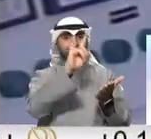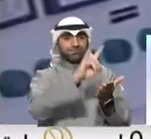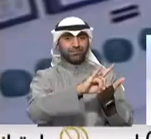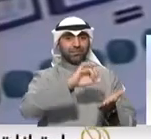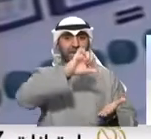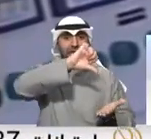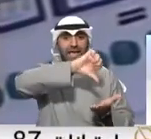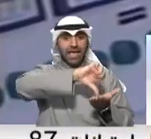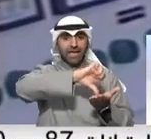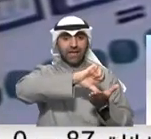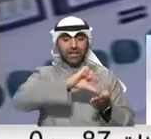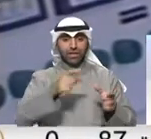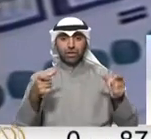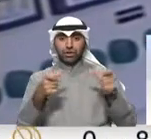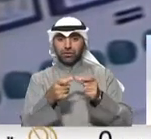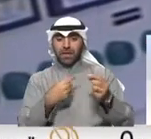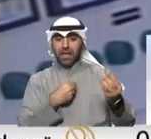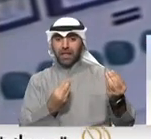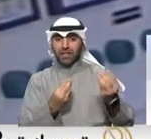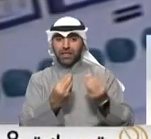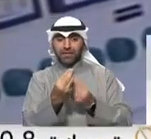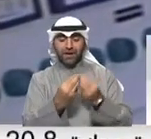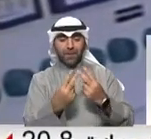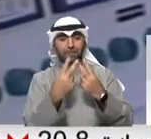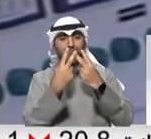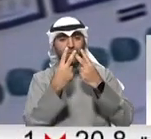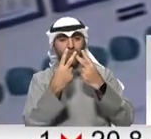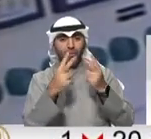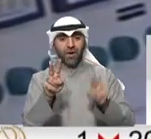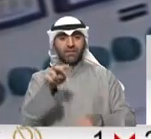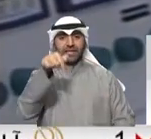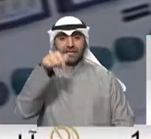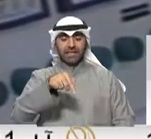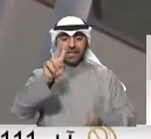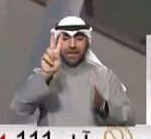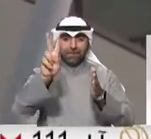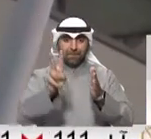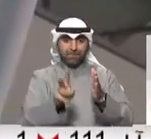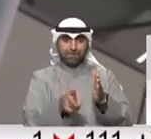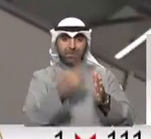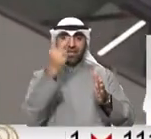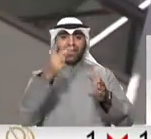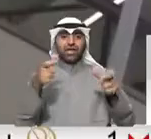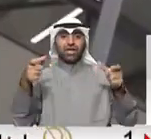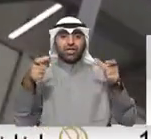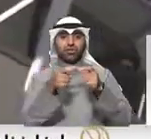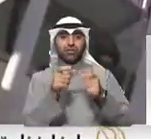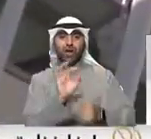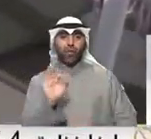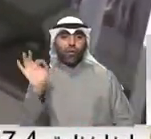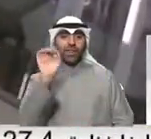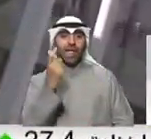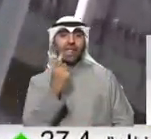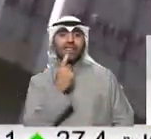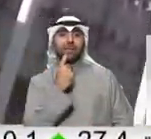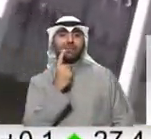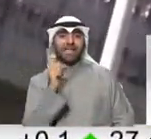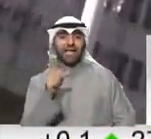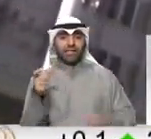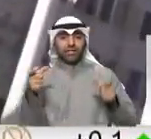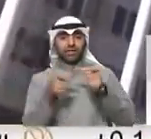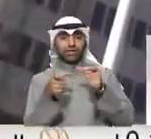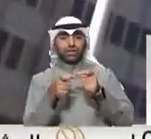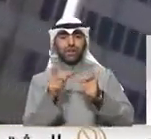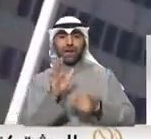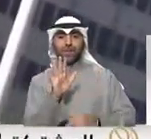اجتماع هام لمجلس محافظي الوكالة الذرية في العاصمة النمساوية فيينا لإجراء مناقشات حول تعزيز